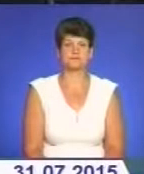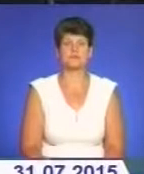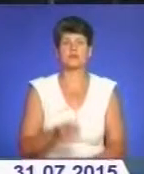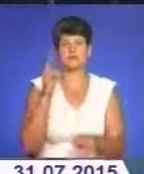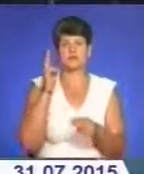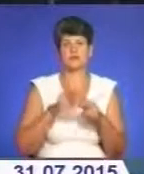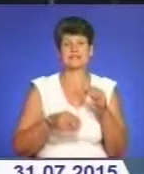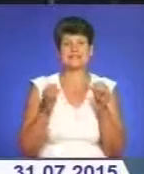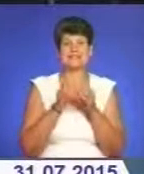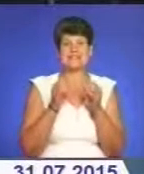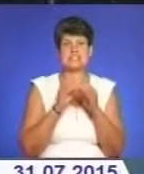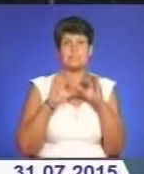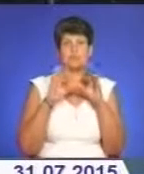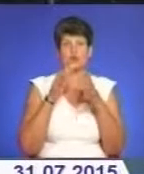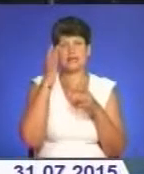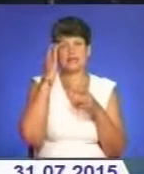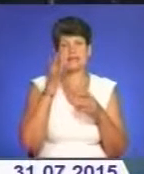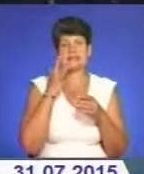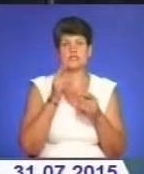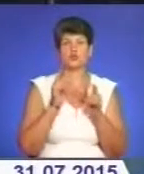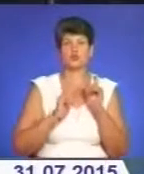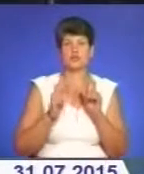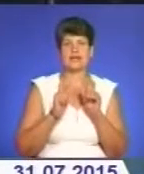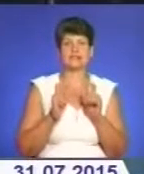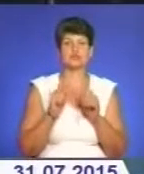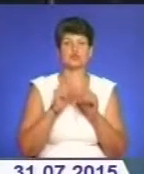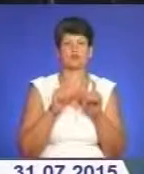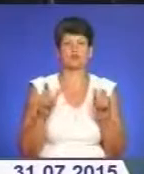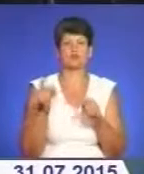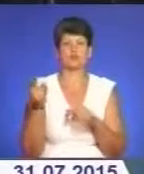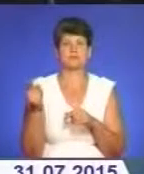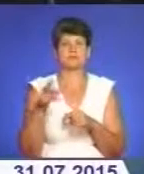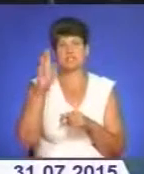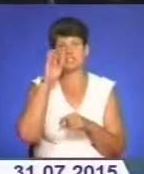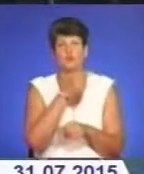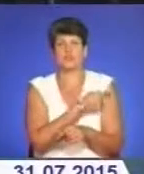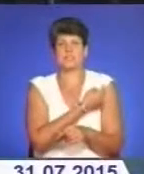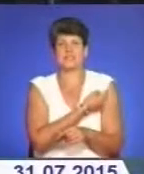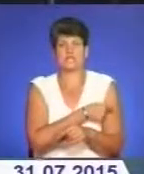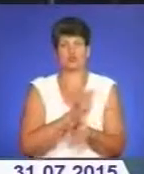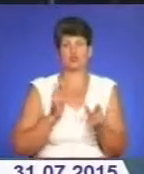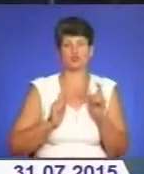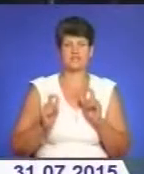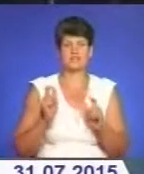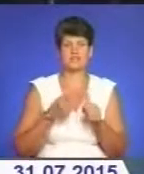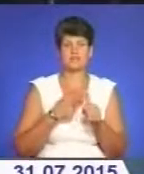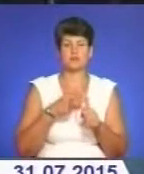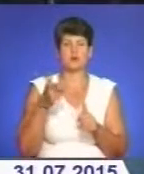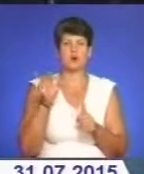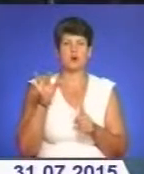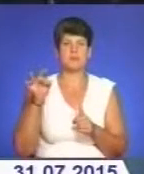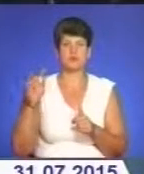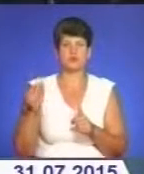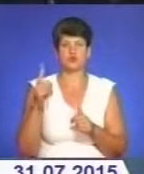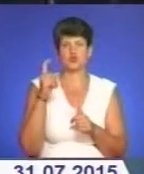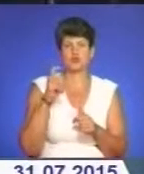Завершилися 10-ті міжнародні літні студентські школи в Тернопільському державному медичному університеті імені Івана Горбачевського. Майже 100